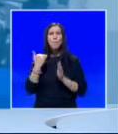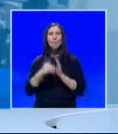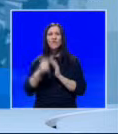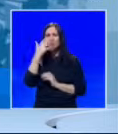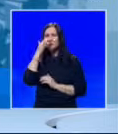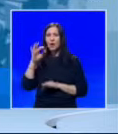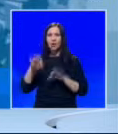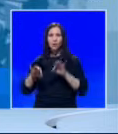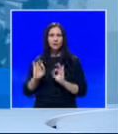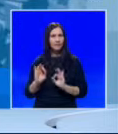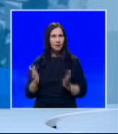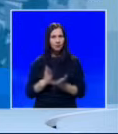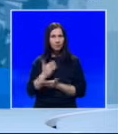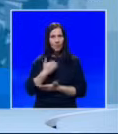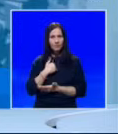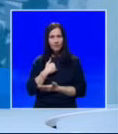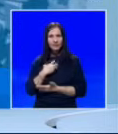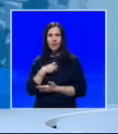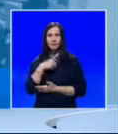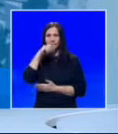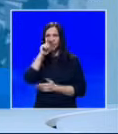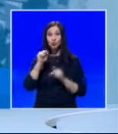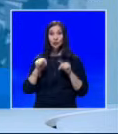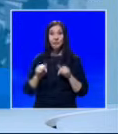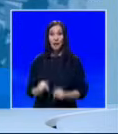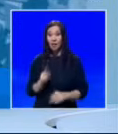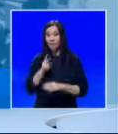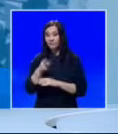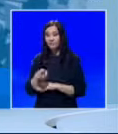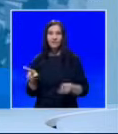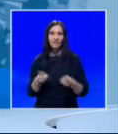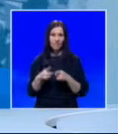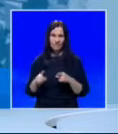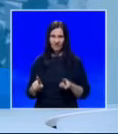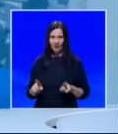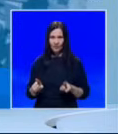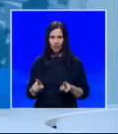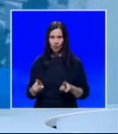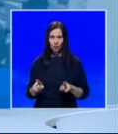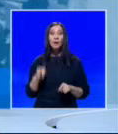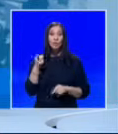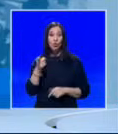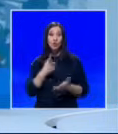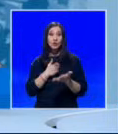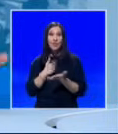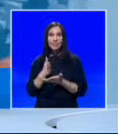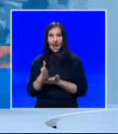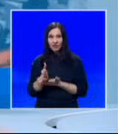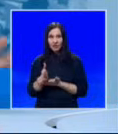гласа. Така че, според мен, за ГЕРБ е важно сега да влезе в управлението и по този начин